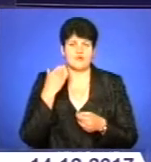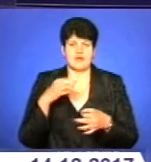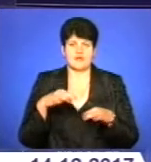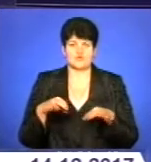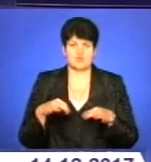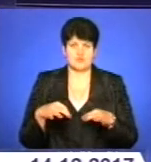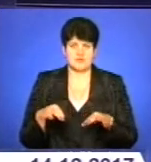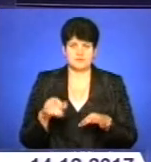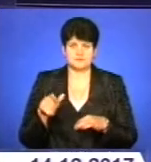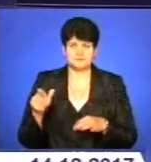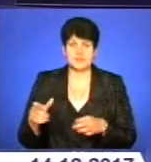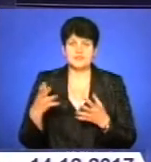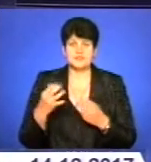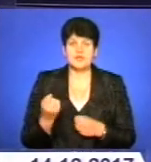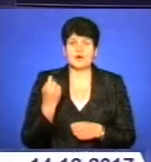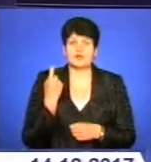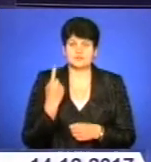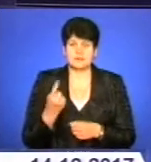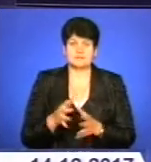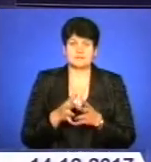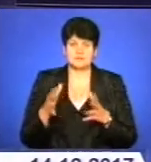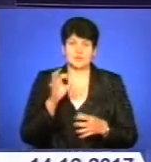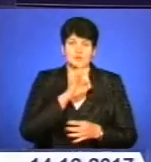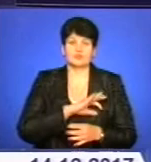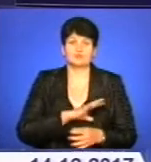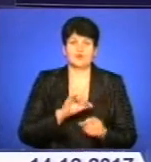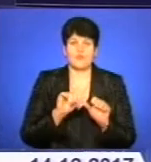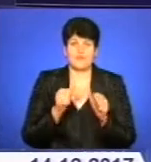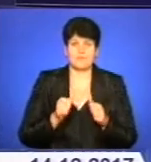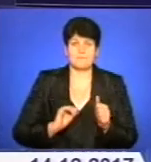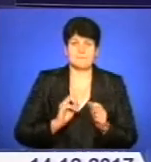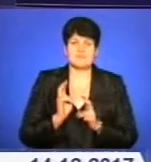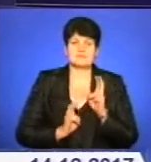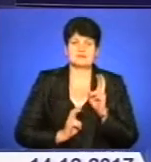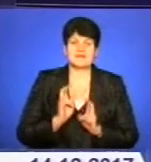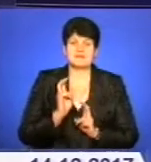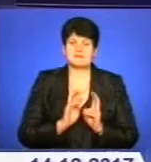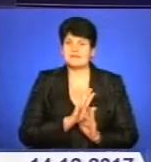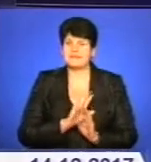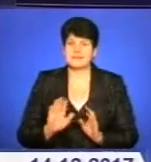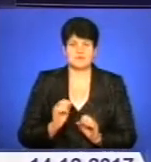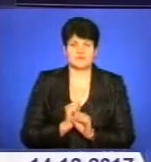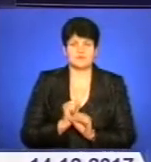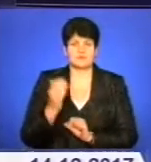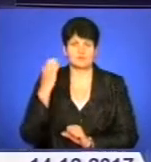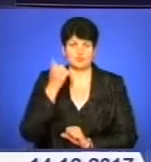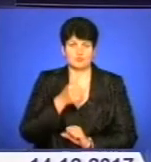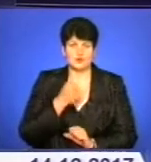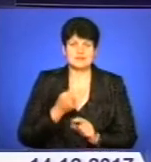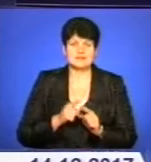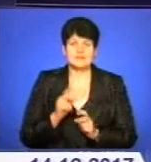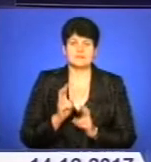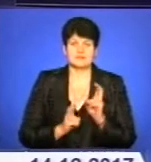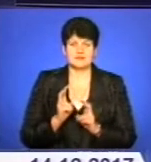громадянами. Ще одним чинником збільшення надходжень стало оформлення підприємств, які не працювали минулого року. Такі підприємства